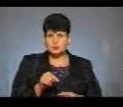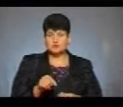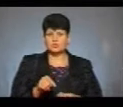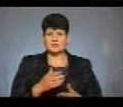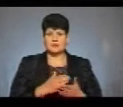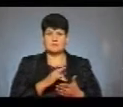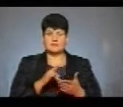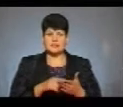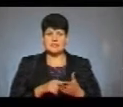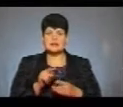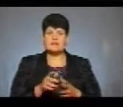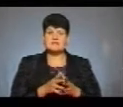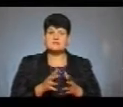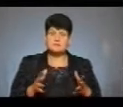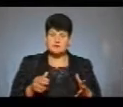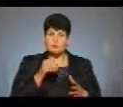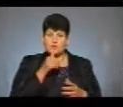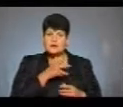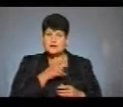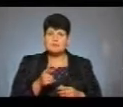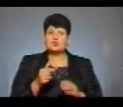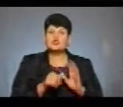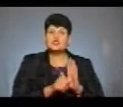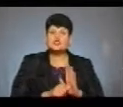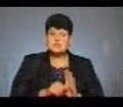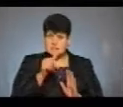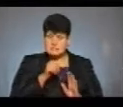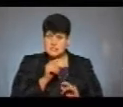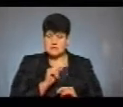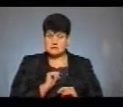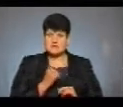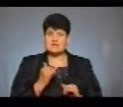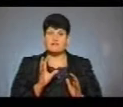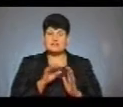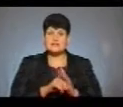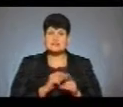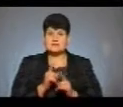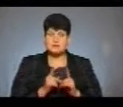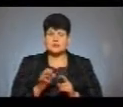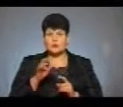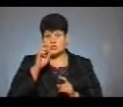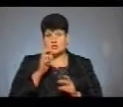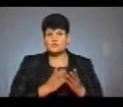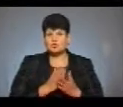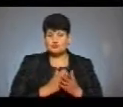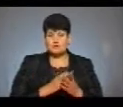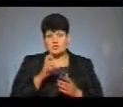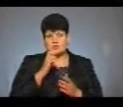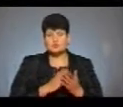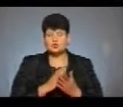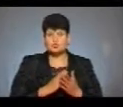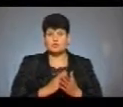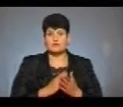питання навіть збільшення випробувального терміну до 6 місяців. До речі, зараз внесли зміни до закону про державну службу, і державні службовці випробувальний